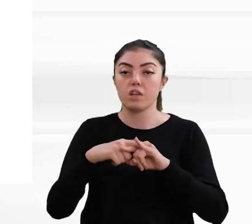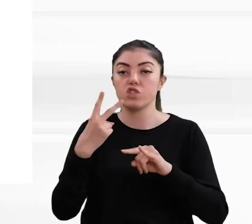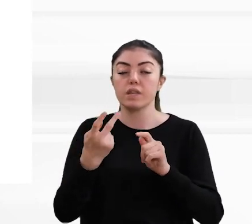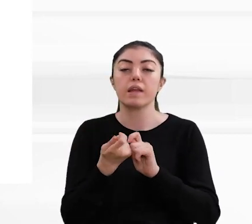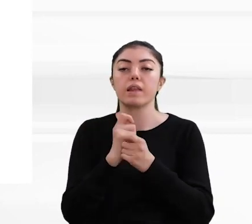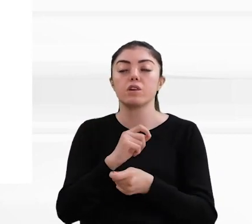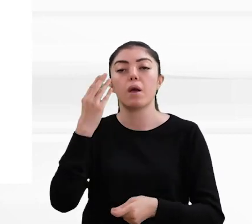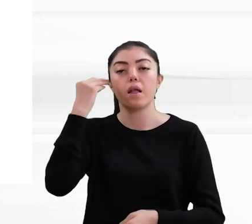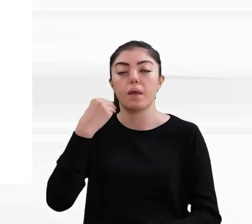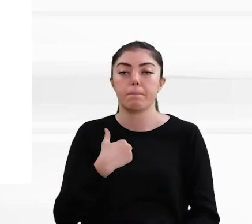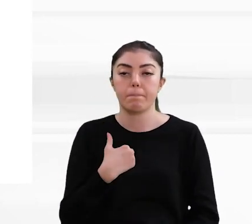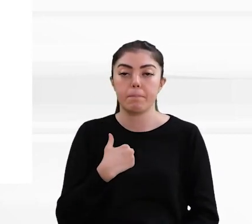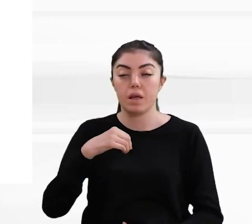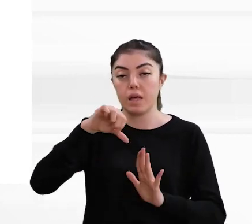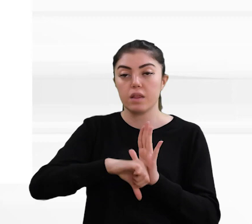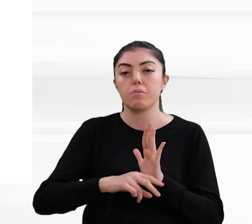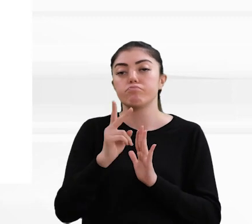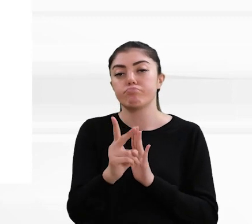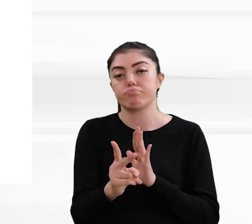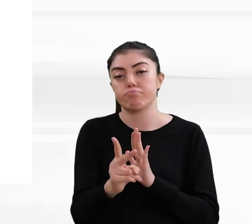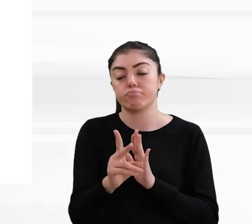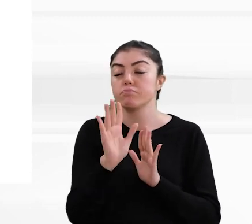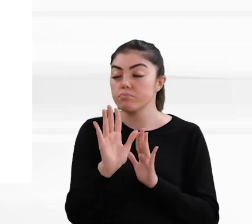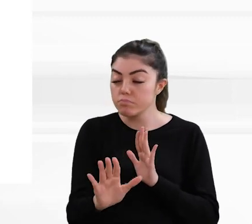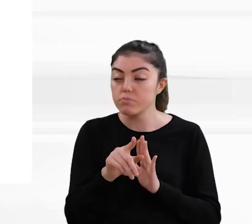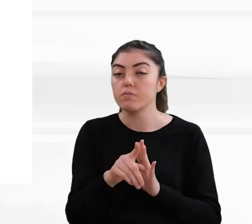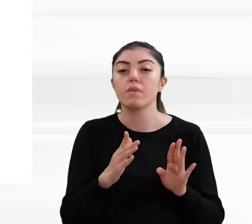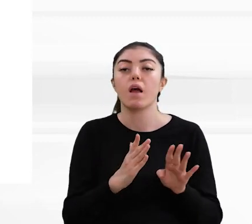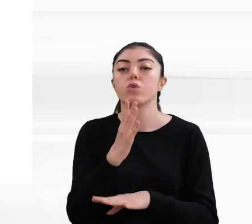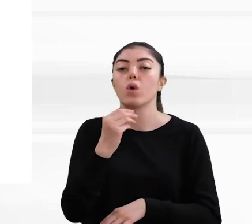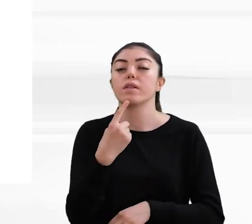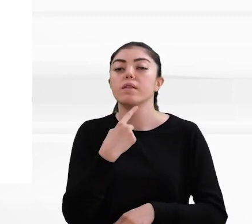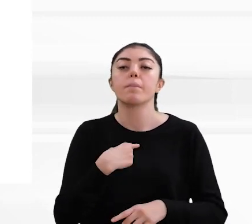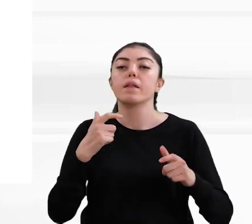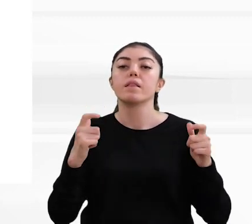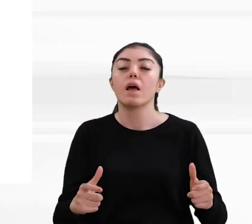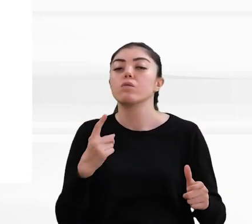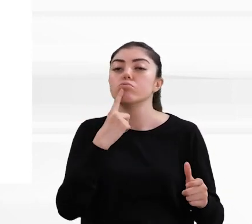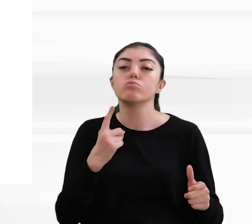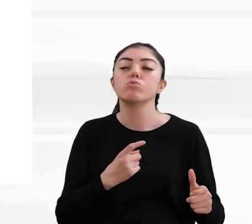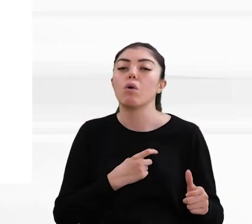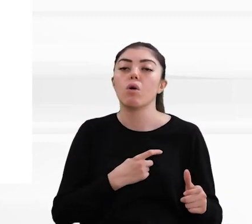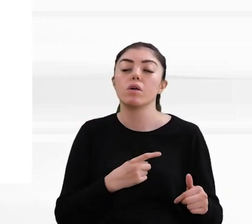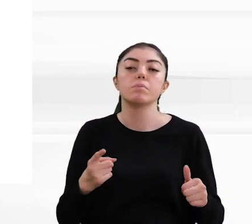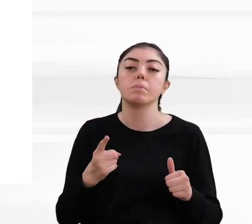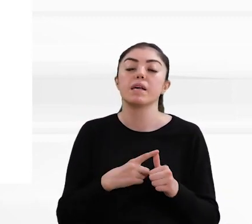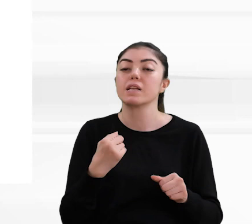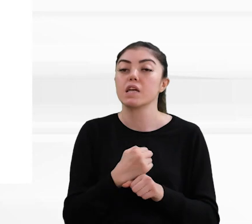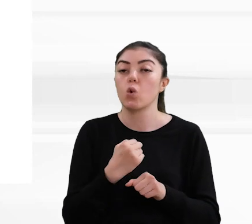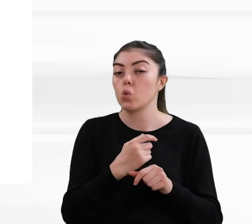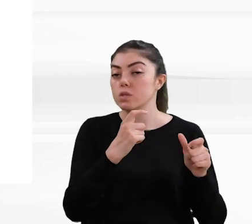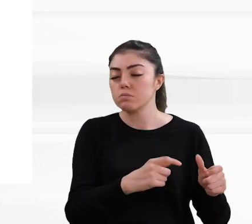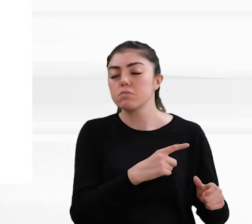iki dönüşümlü bizim için ifade bakın Fatih indirgenmiş oldu olayın gerçekleştiği yer bizim için sorulmuş bir